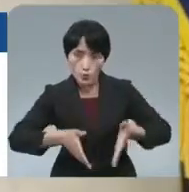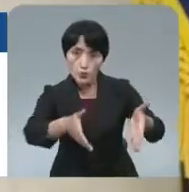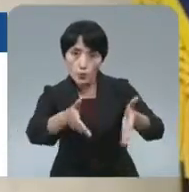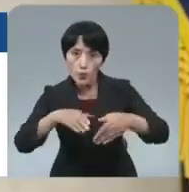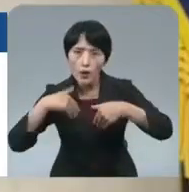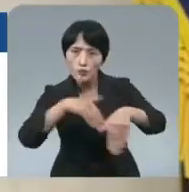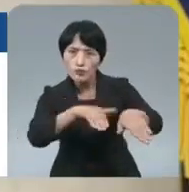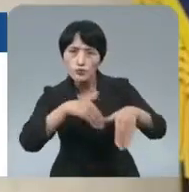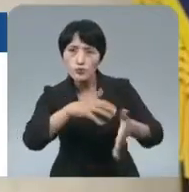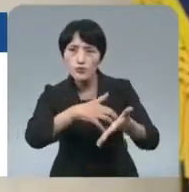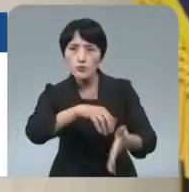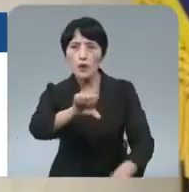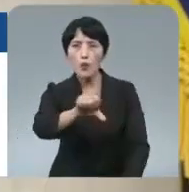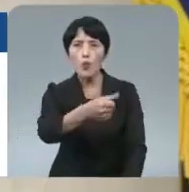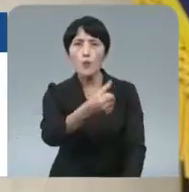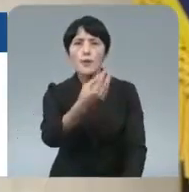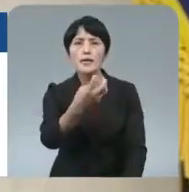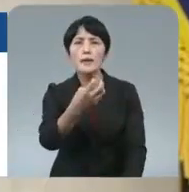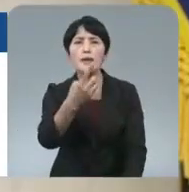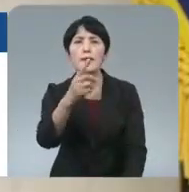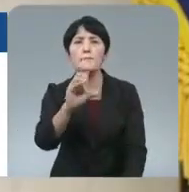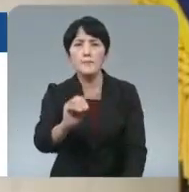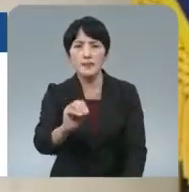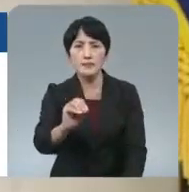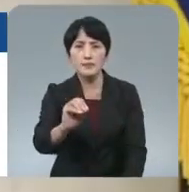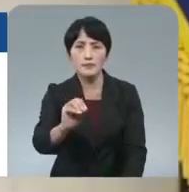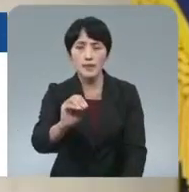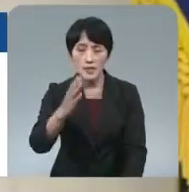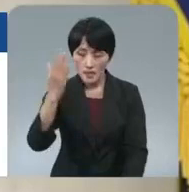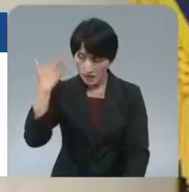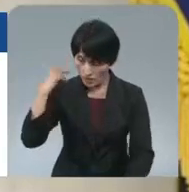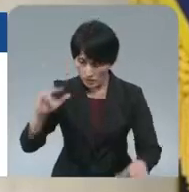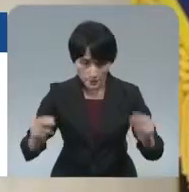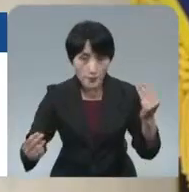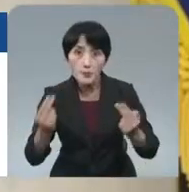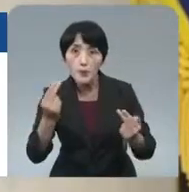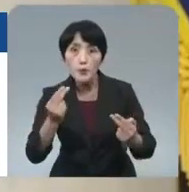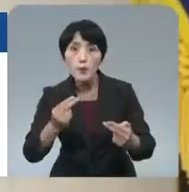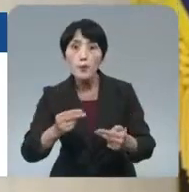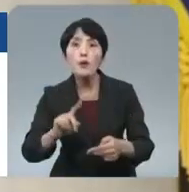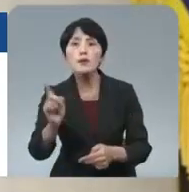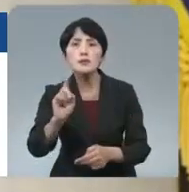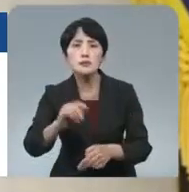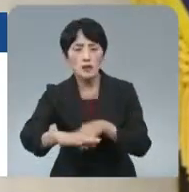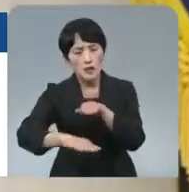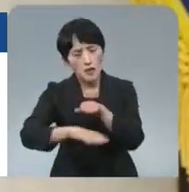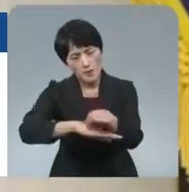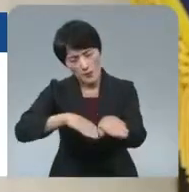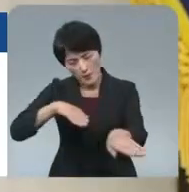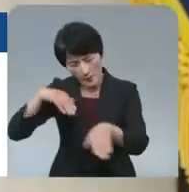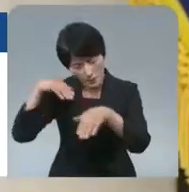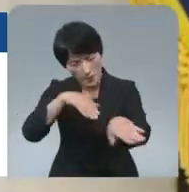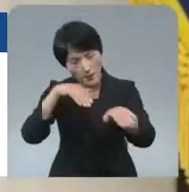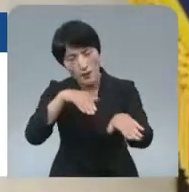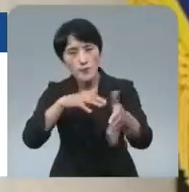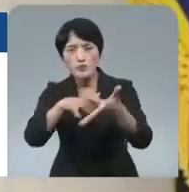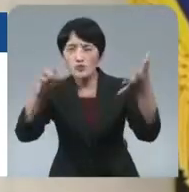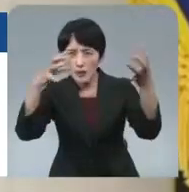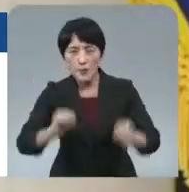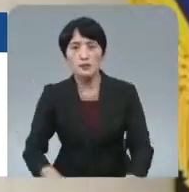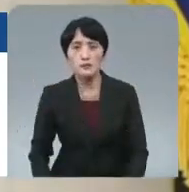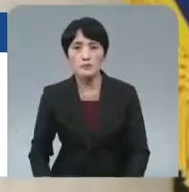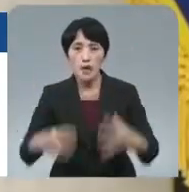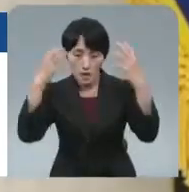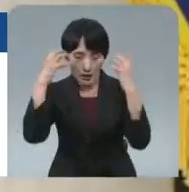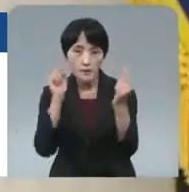nhập trong số các nhiễm Tính đến nay là 202 nhìn 203k số ca nhiễm mới tôi giảm nhẹ song vẫn trên ngưỡng 1.000 ca 1